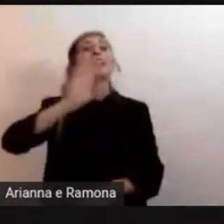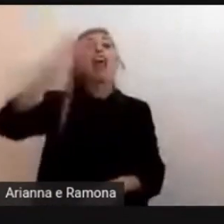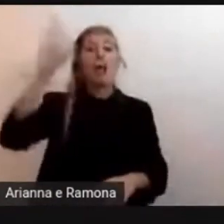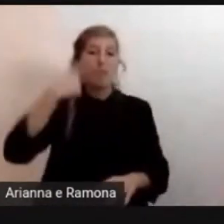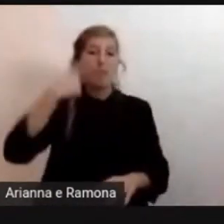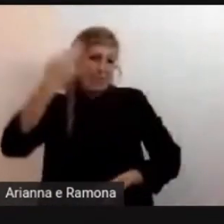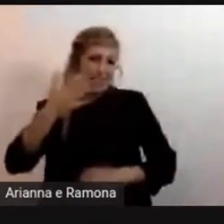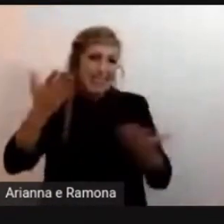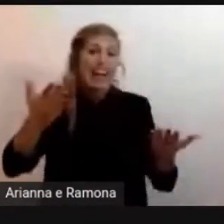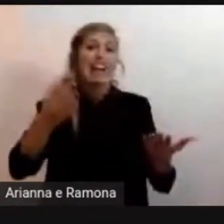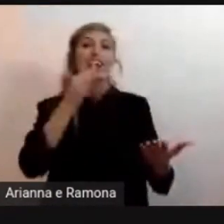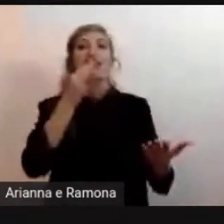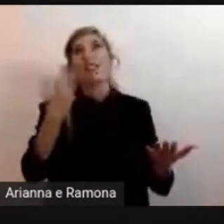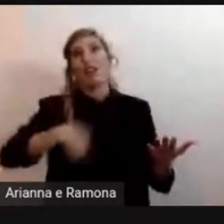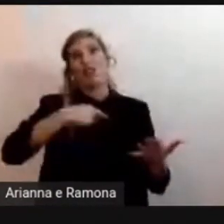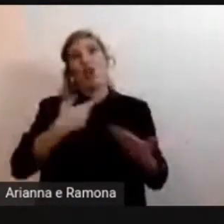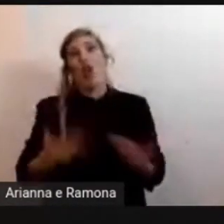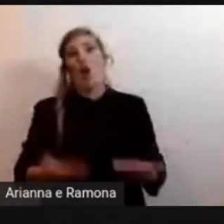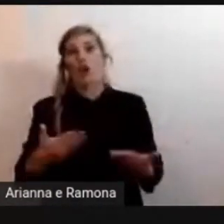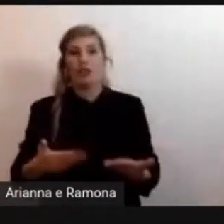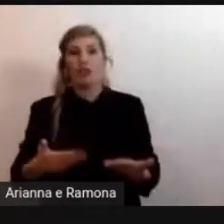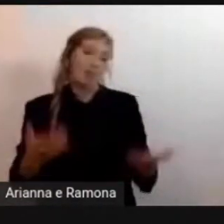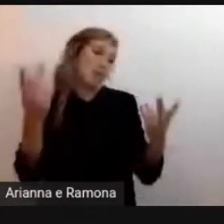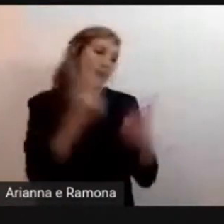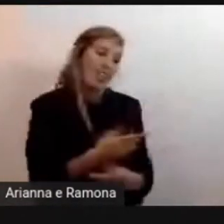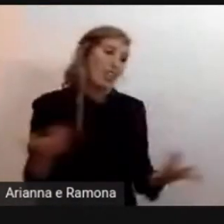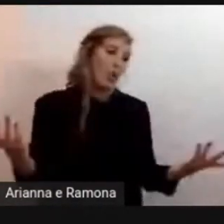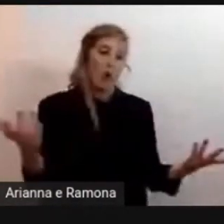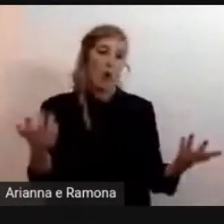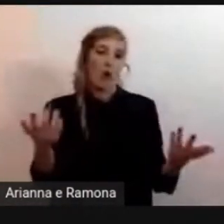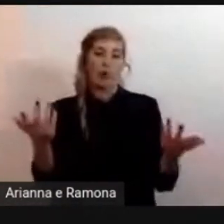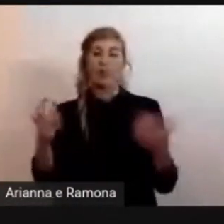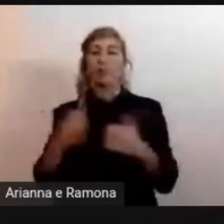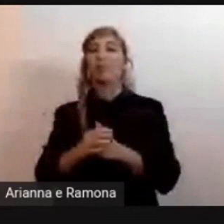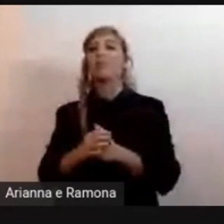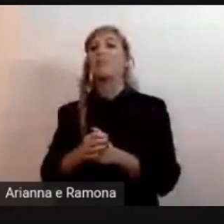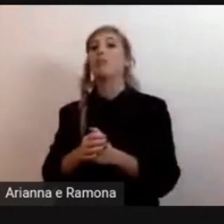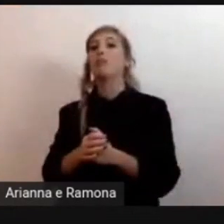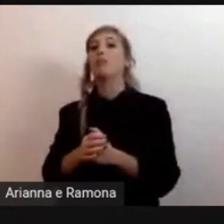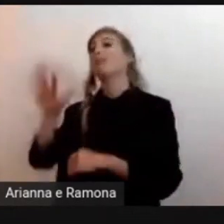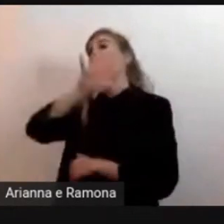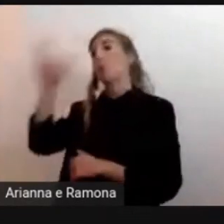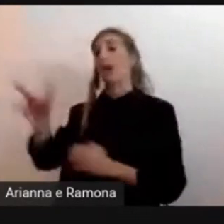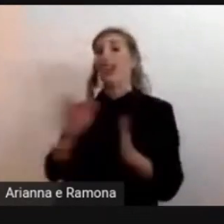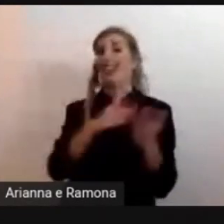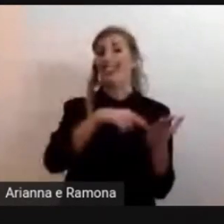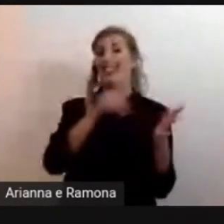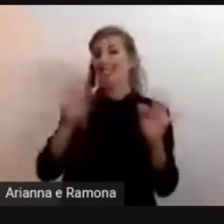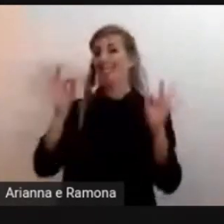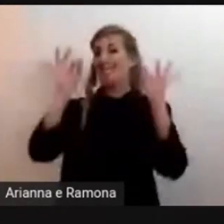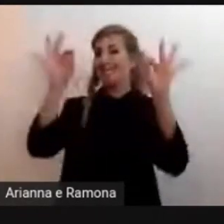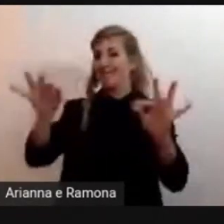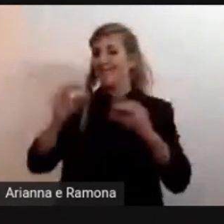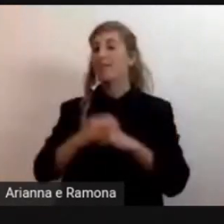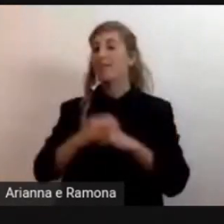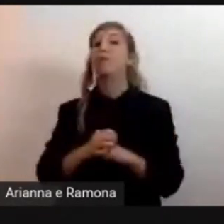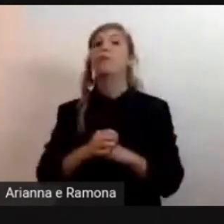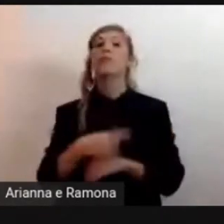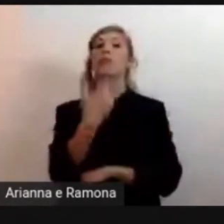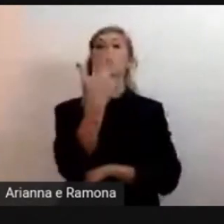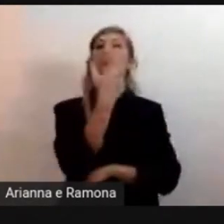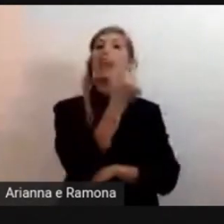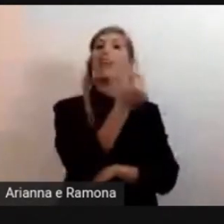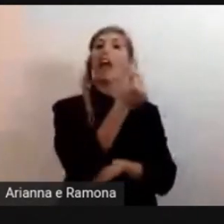si vedeva che un'altra citazione e poiché il denaro è un